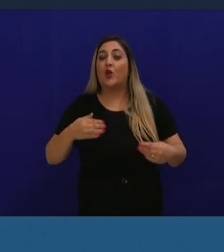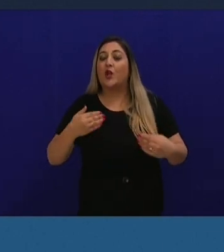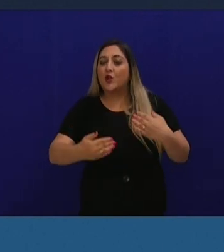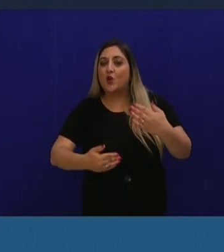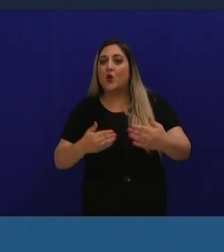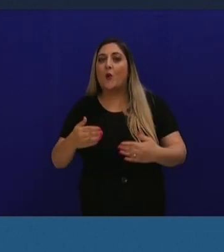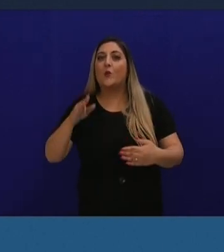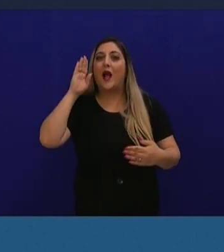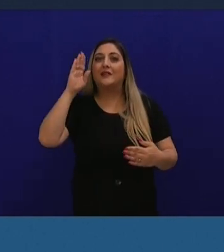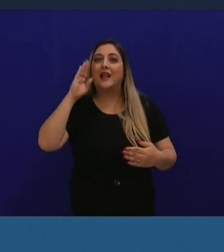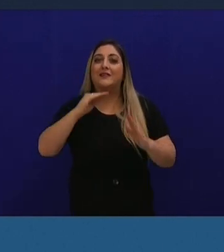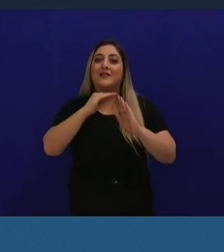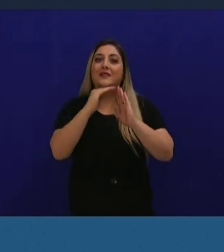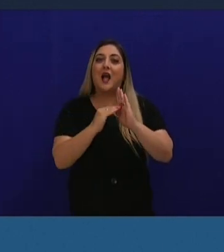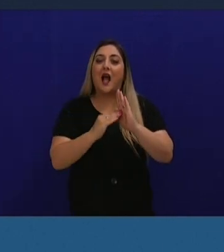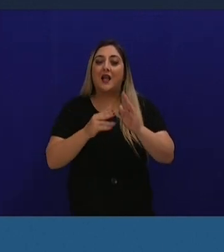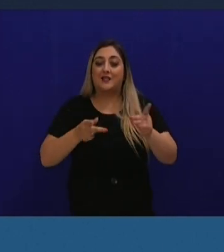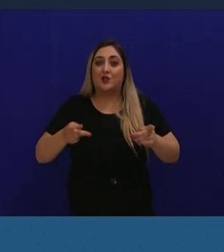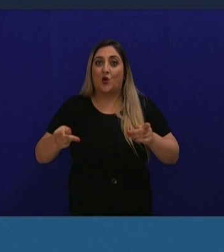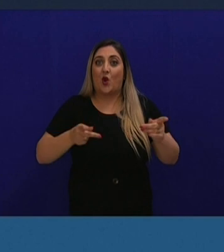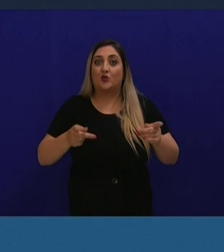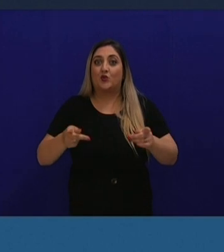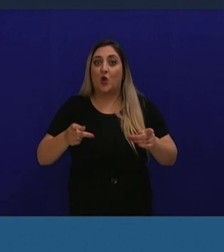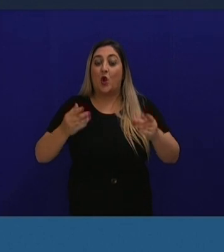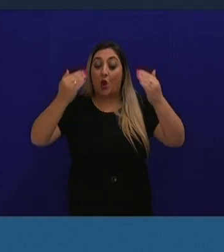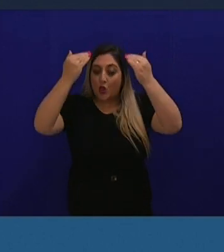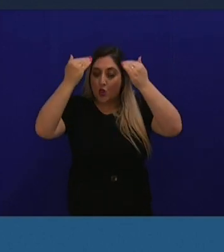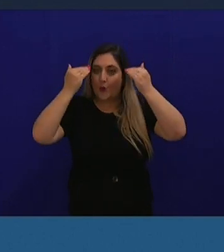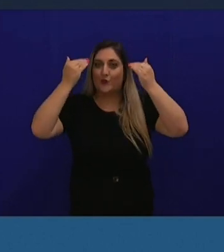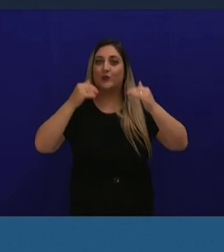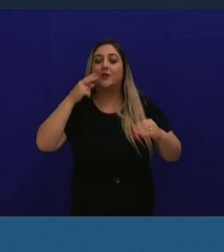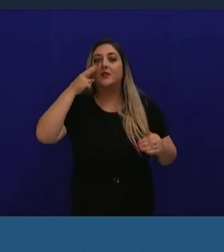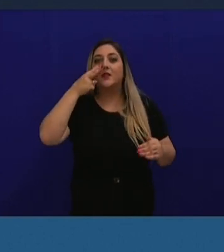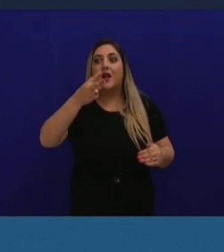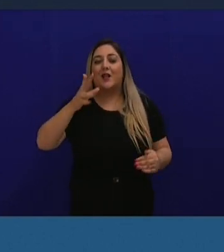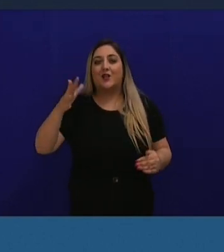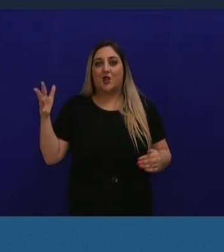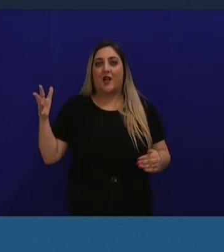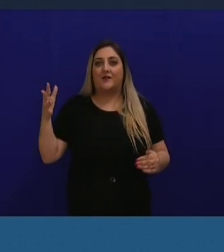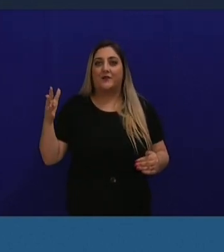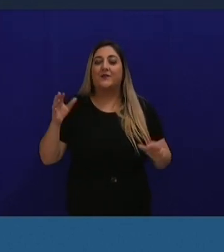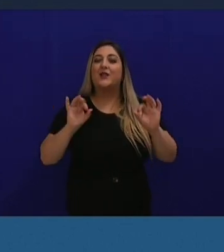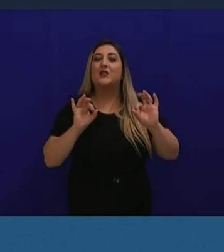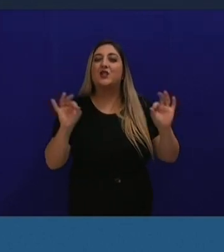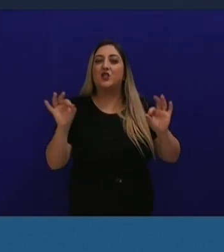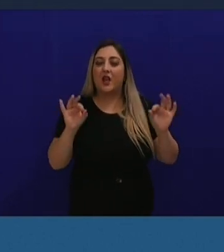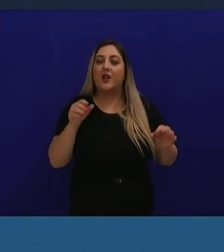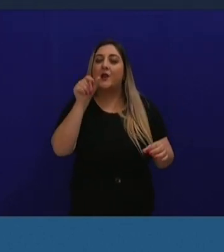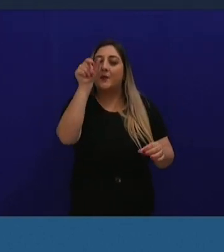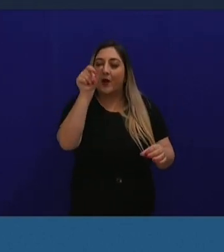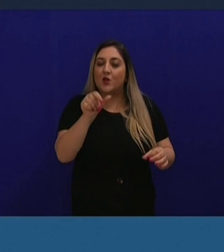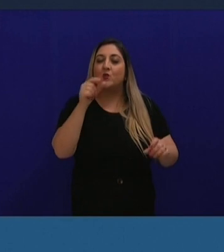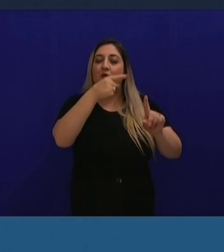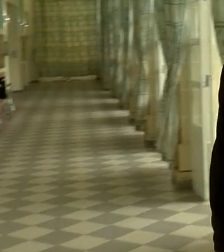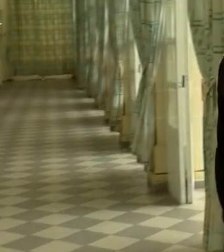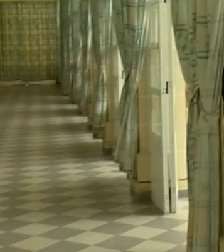-mot bħdejna nir-laċxaw il-mizuri u u rizultat u u ċarhafna fejn reġa ma għannix iktar qaziet pozittifi